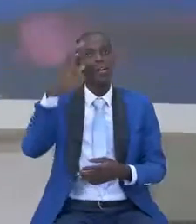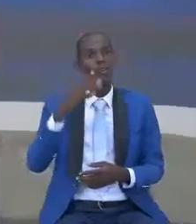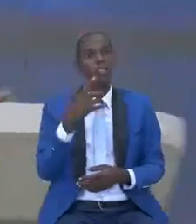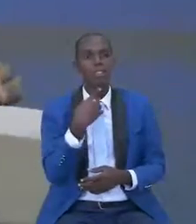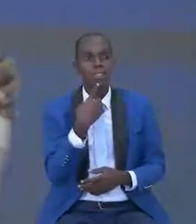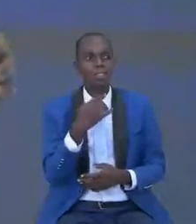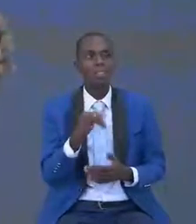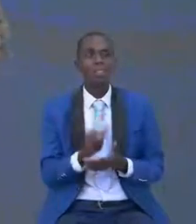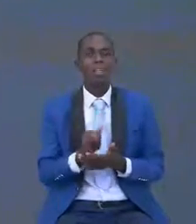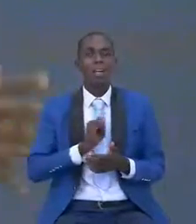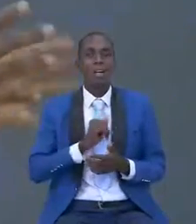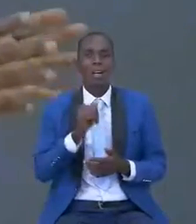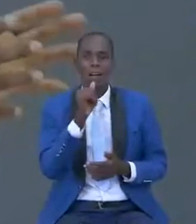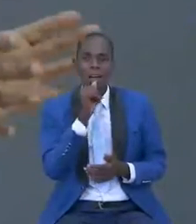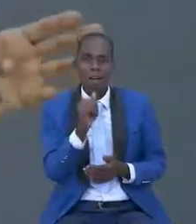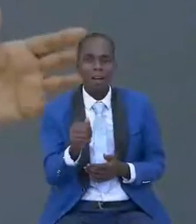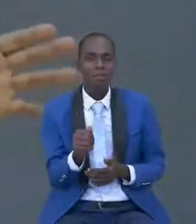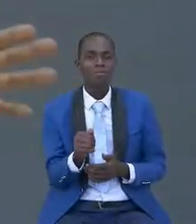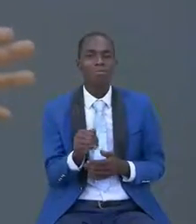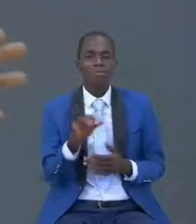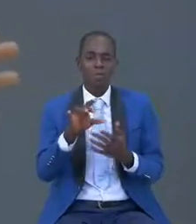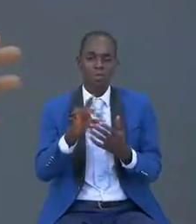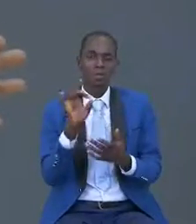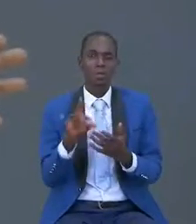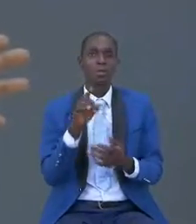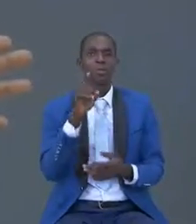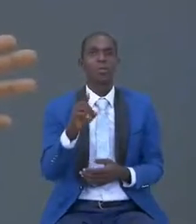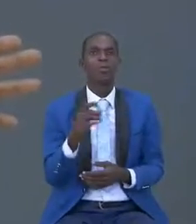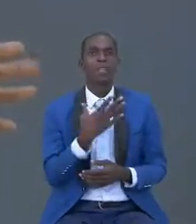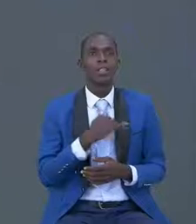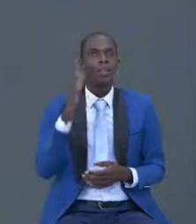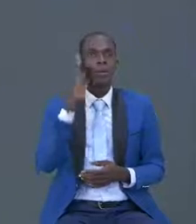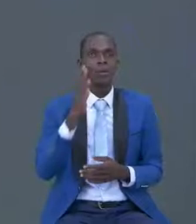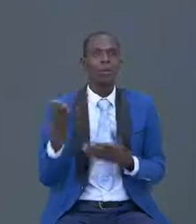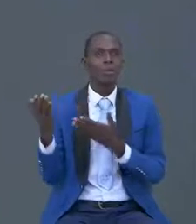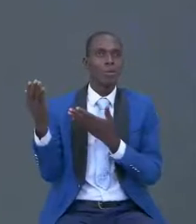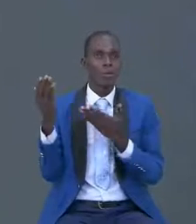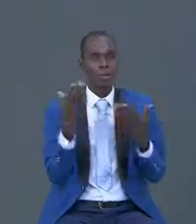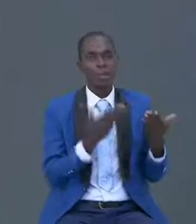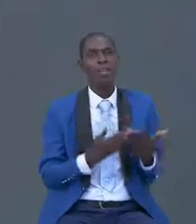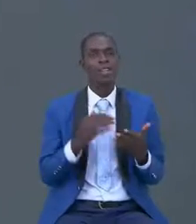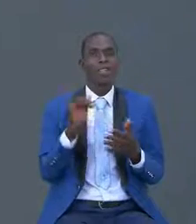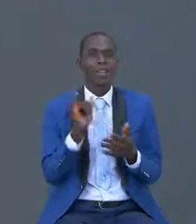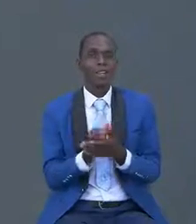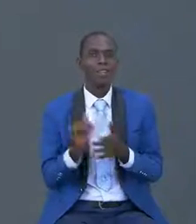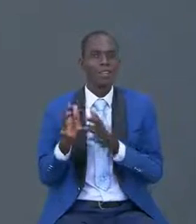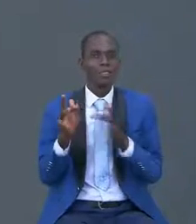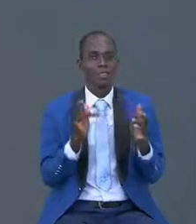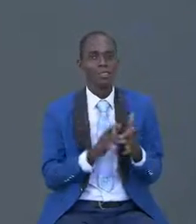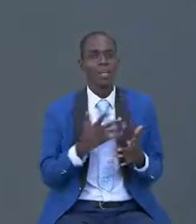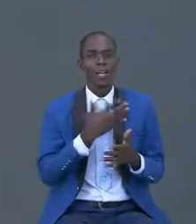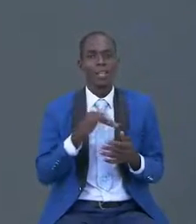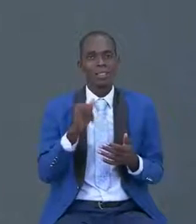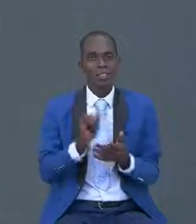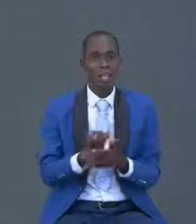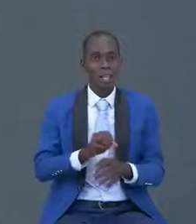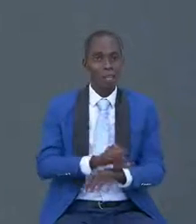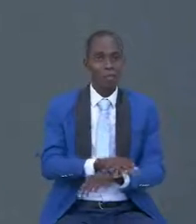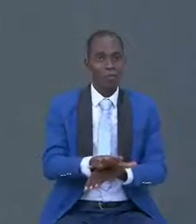t'ai choisi. Et tu enfanteras Jésus. Et son influence sera pour toujours